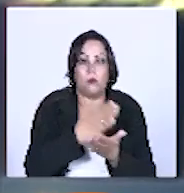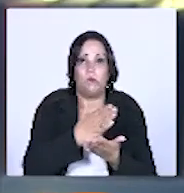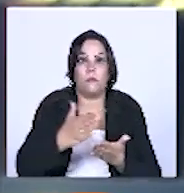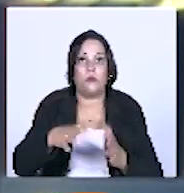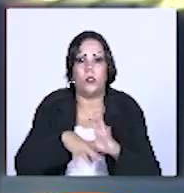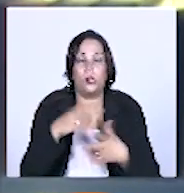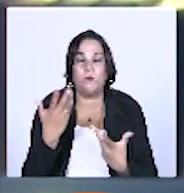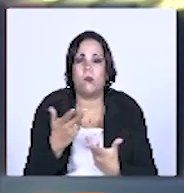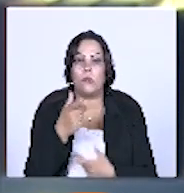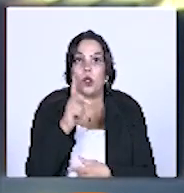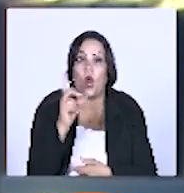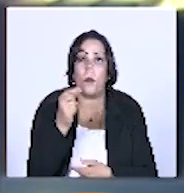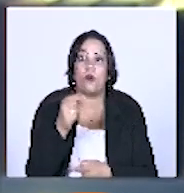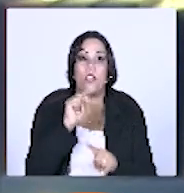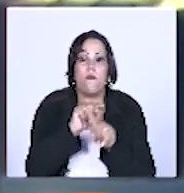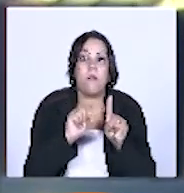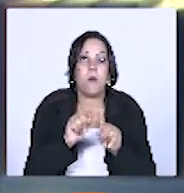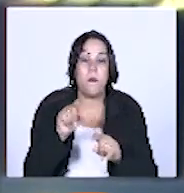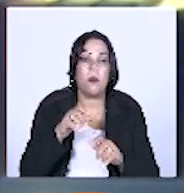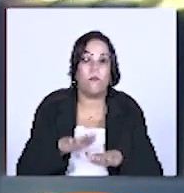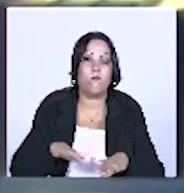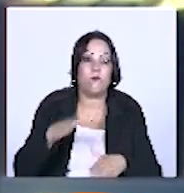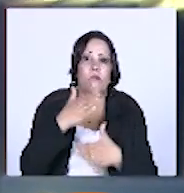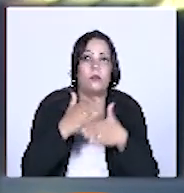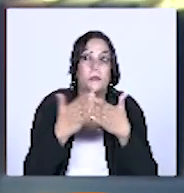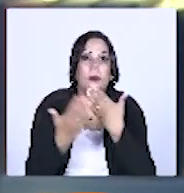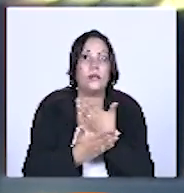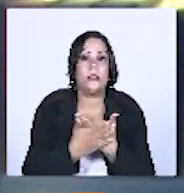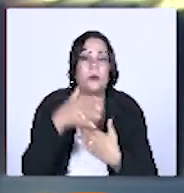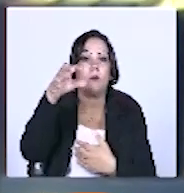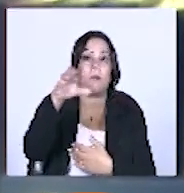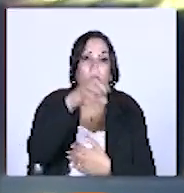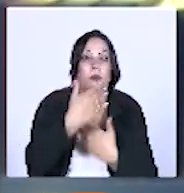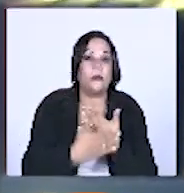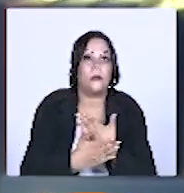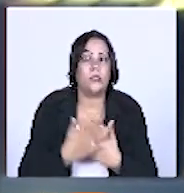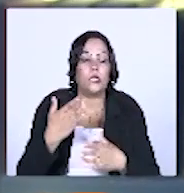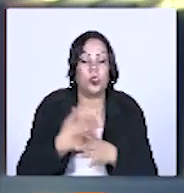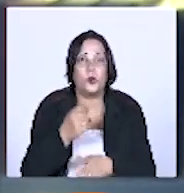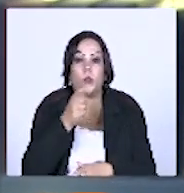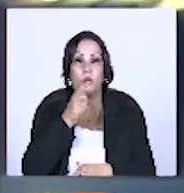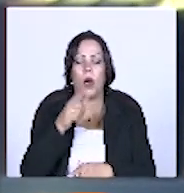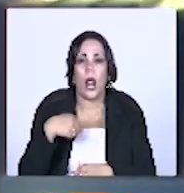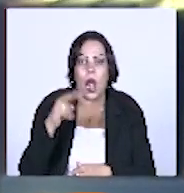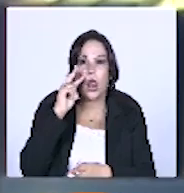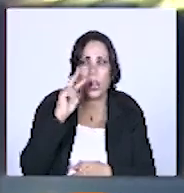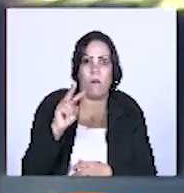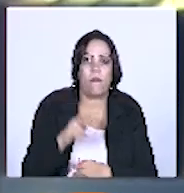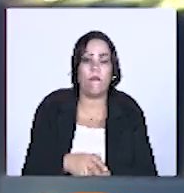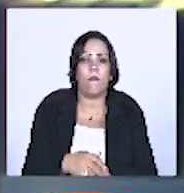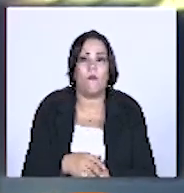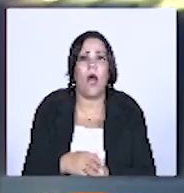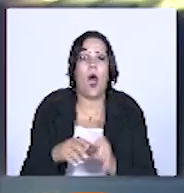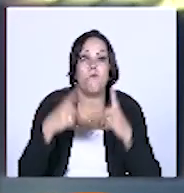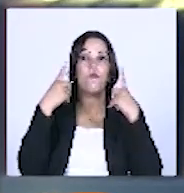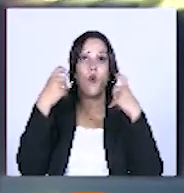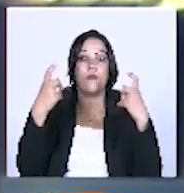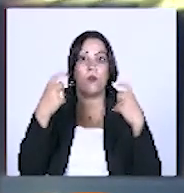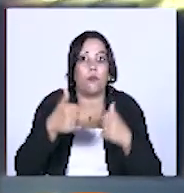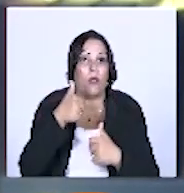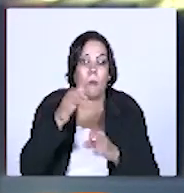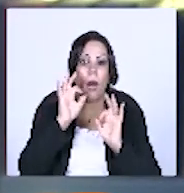بيصل لحوالي 15% من مساحه مصر كما ذكر رئيس الوزراء لما الاقي انا شبكه مواصلات